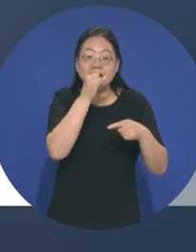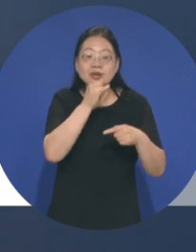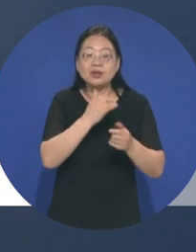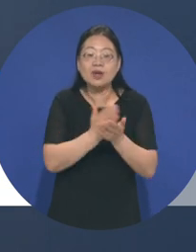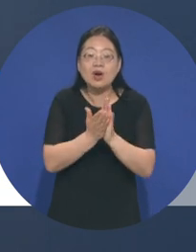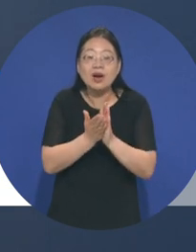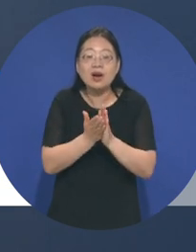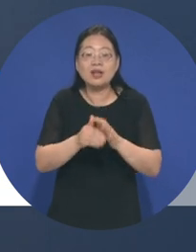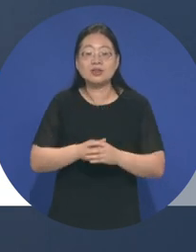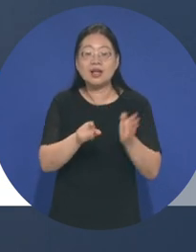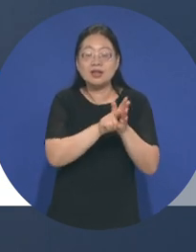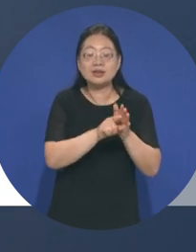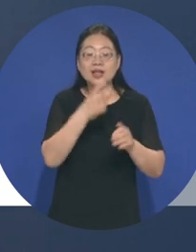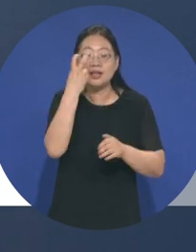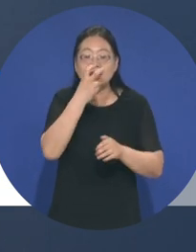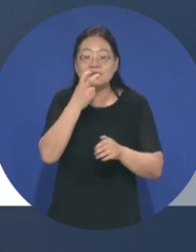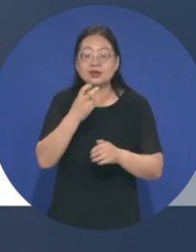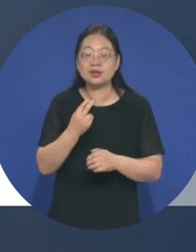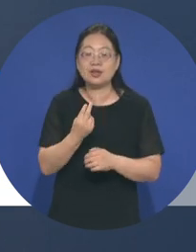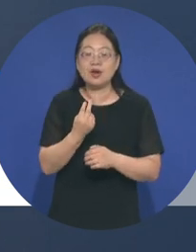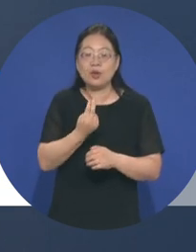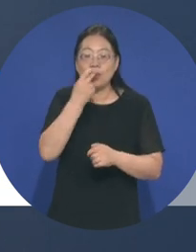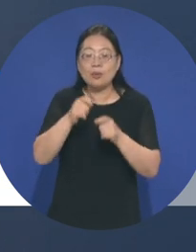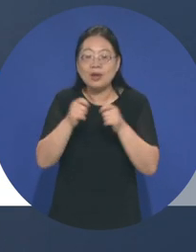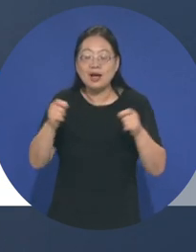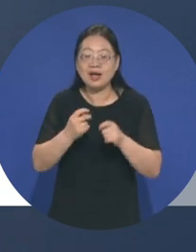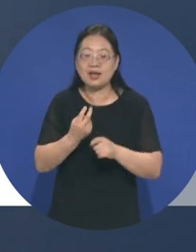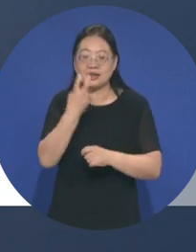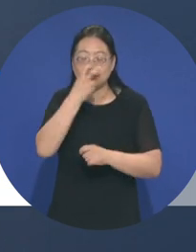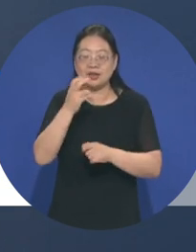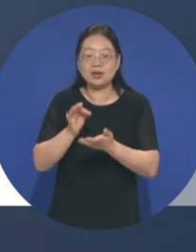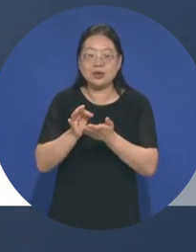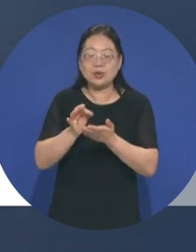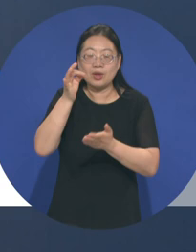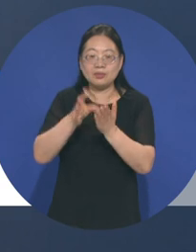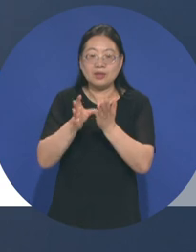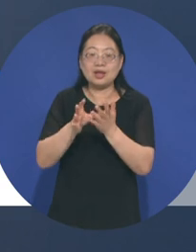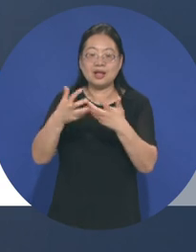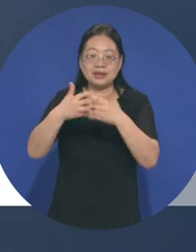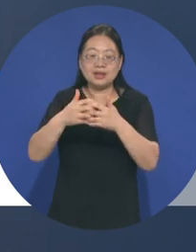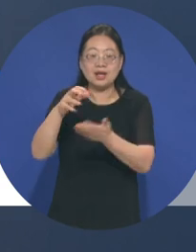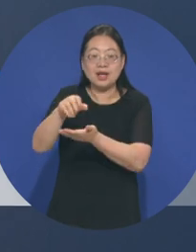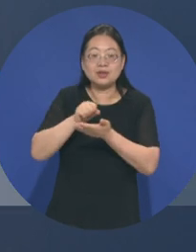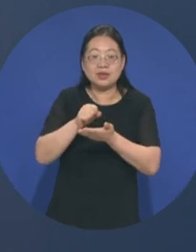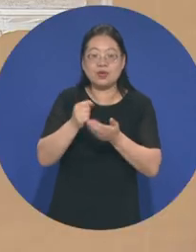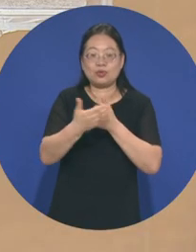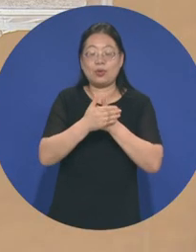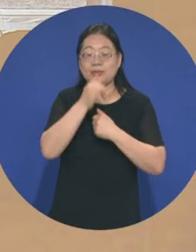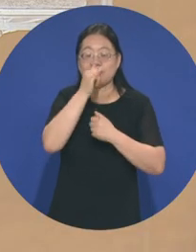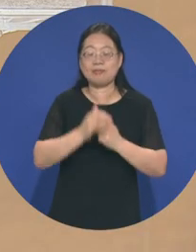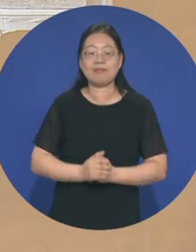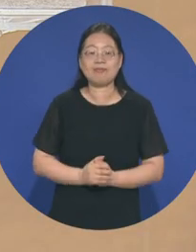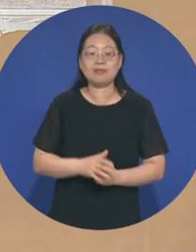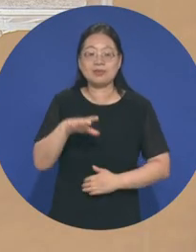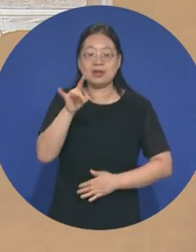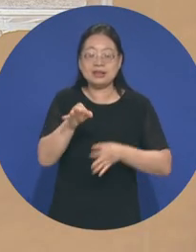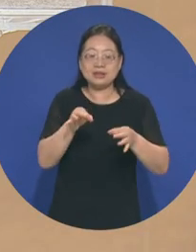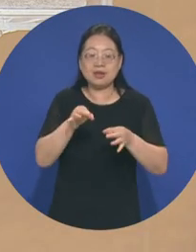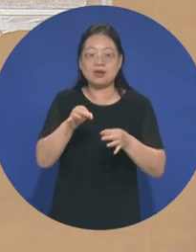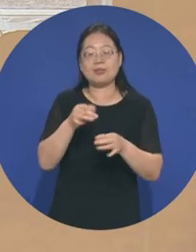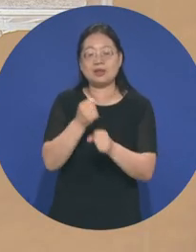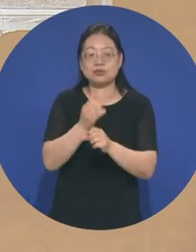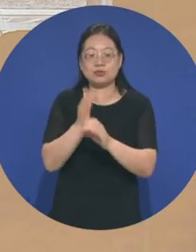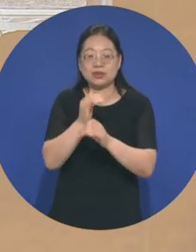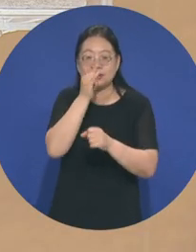테스트나 수명 테스트 이런 부분들을 고가의 장비들을 좀 사용하면서 아주 많은 도움이 되고 있습니다. 초기 시장 형성